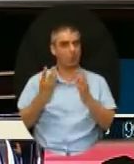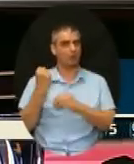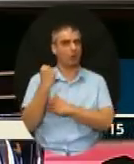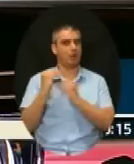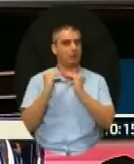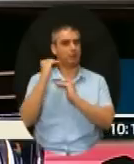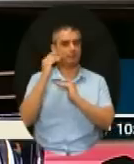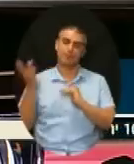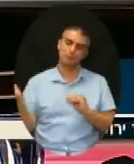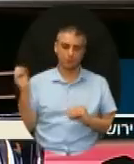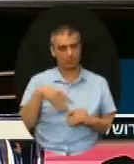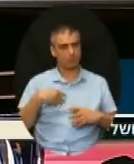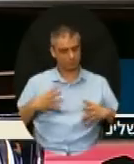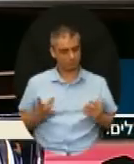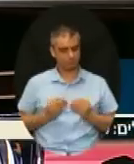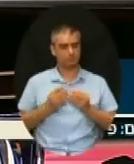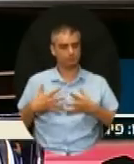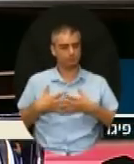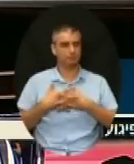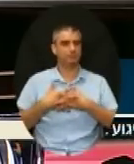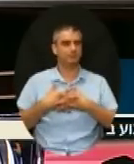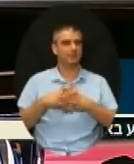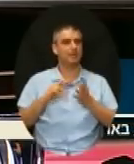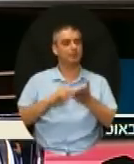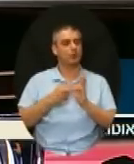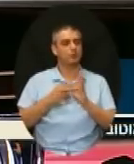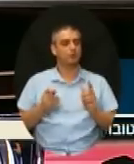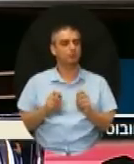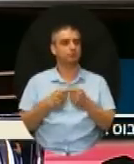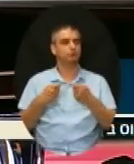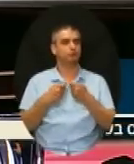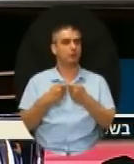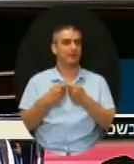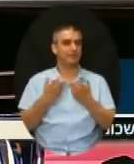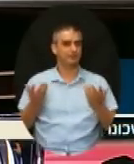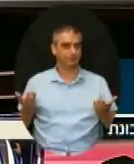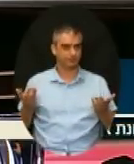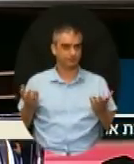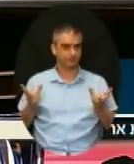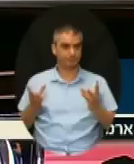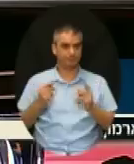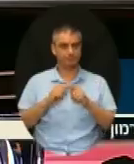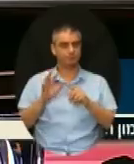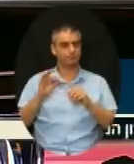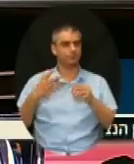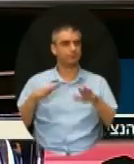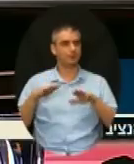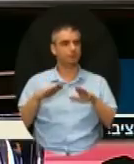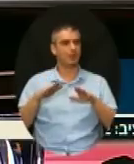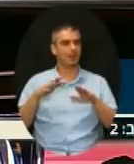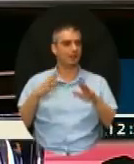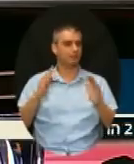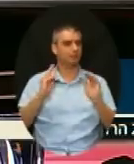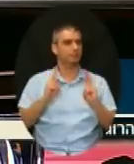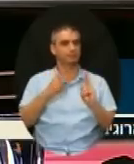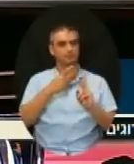מנדטים, בוא נייצר ממשלת אחדות עם קווי יסוד משותפים, עם סוג של ממשלה פריטטית,